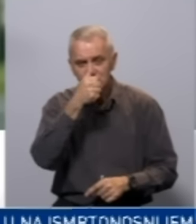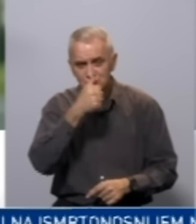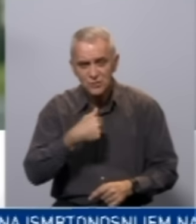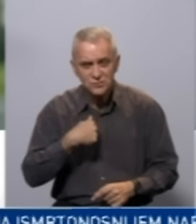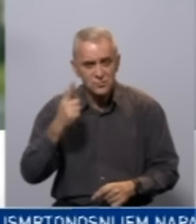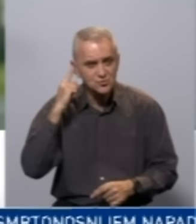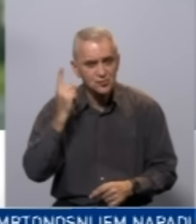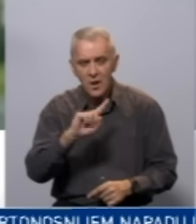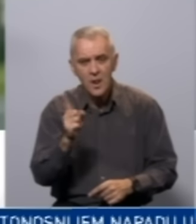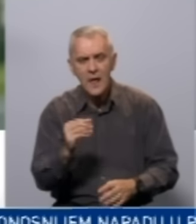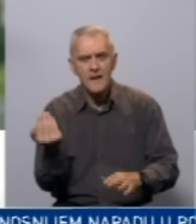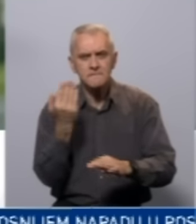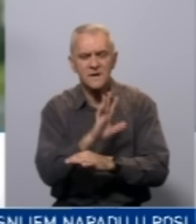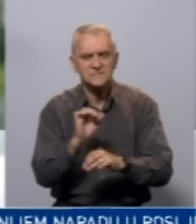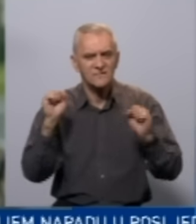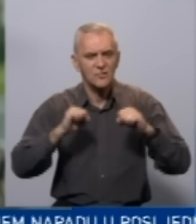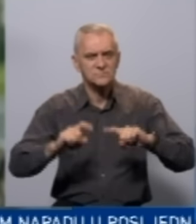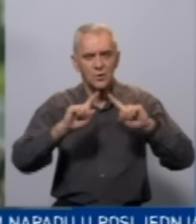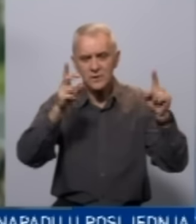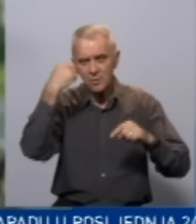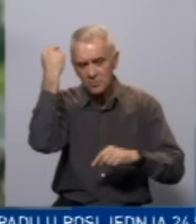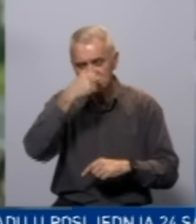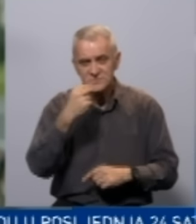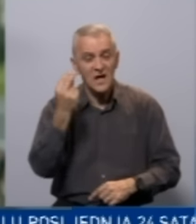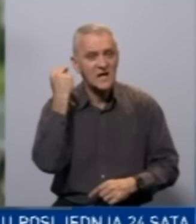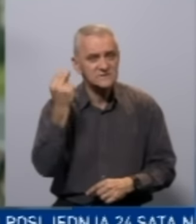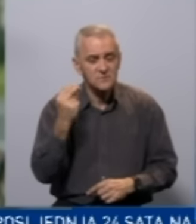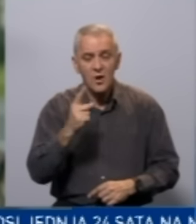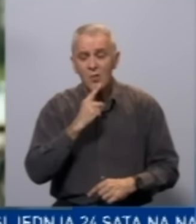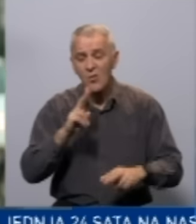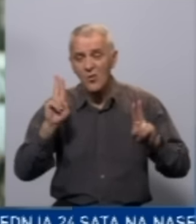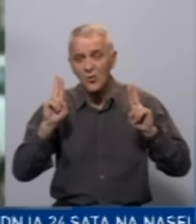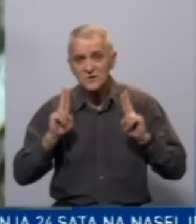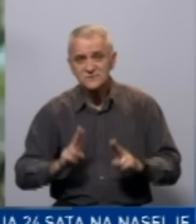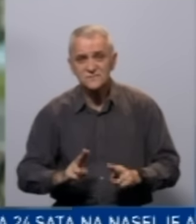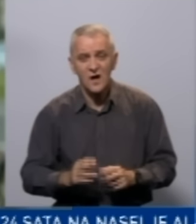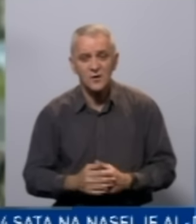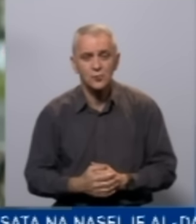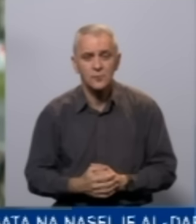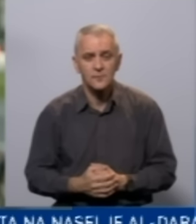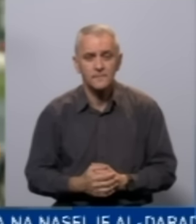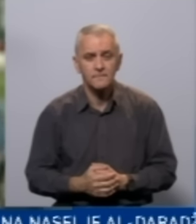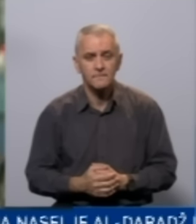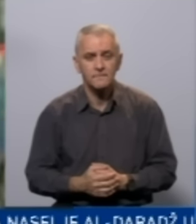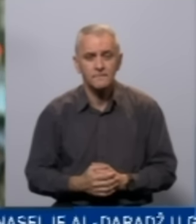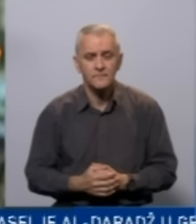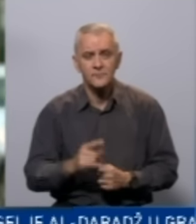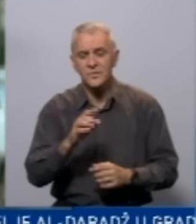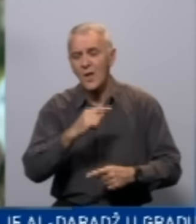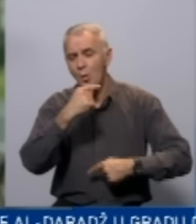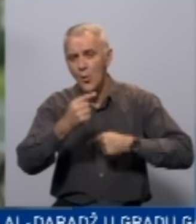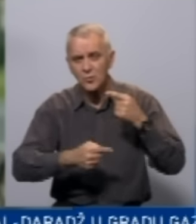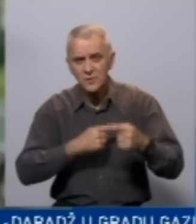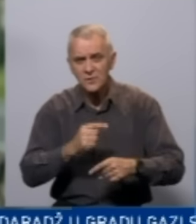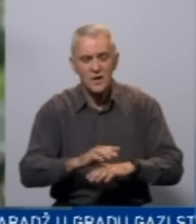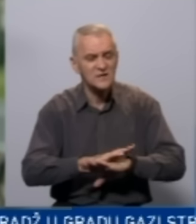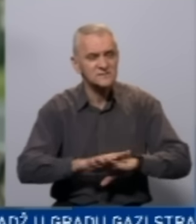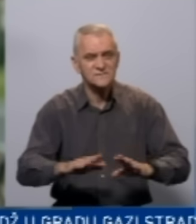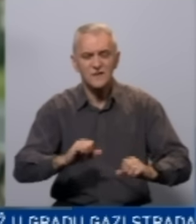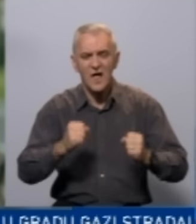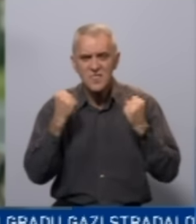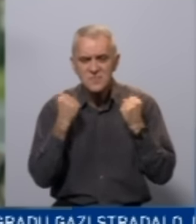predstavnike vlasti u Republici Srpskoj i u Srbiji koji zaista opetovano, kontinuirano i sve jače